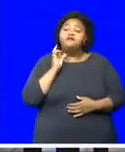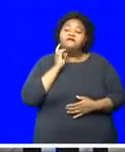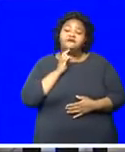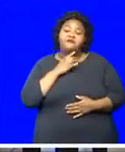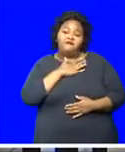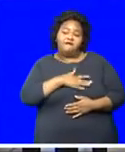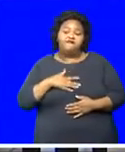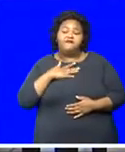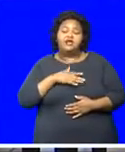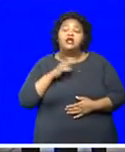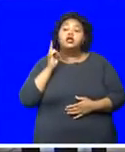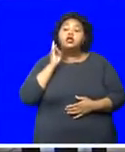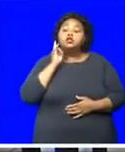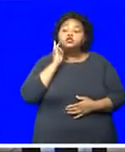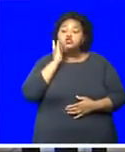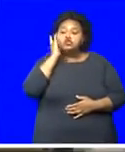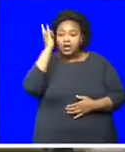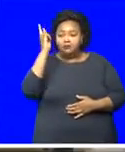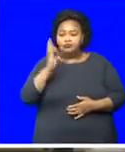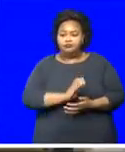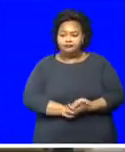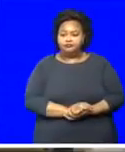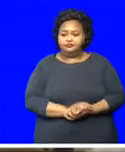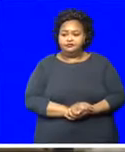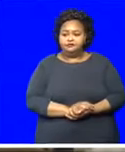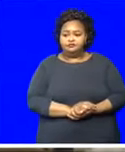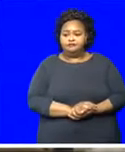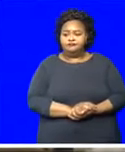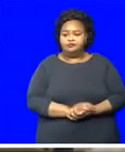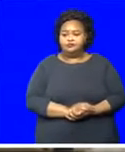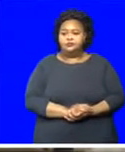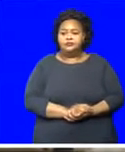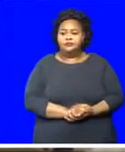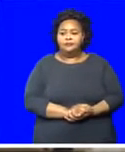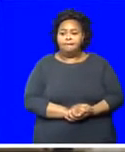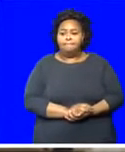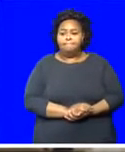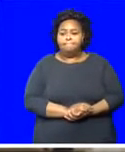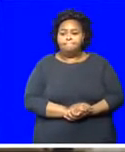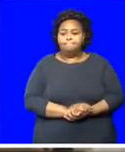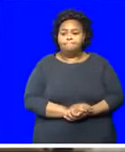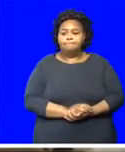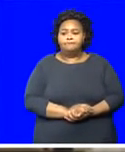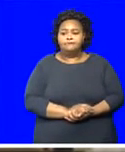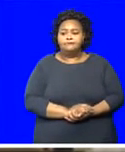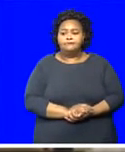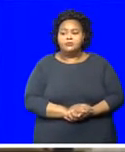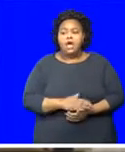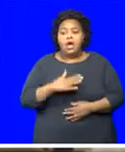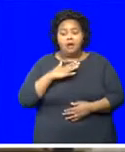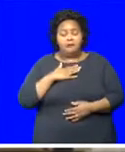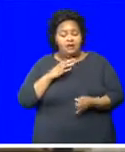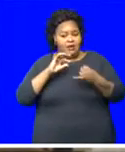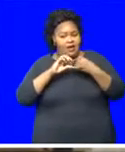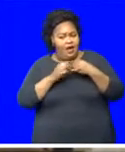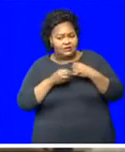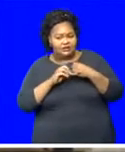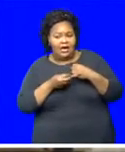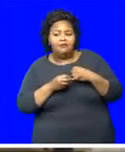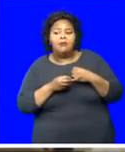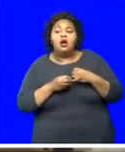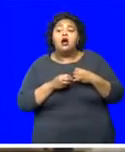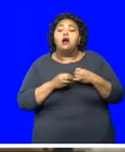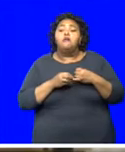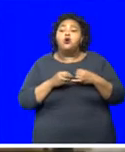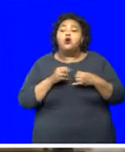ma-situations esingeke size siwajikise nami ngibuya khona ngake ngakuzama nami ngazama konke ngizama kunatha bomalemon kunatha bo-herbex